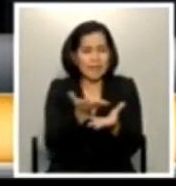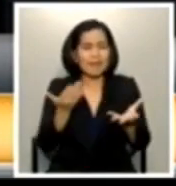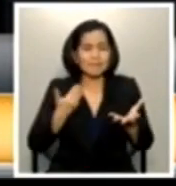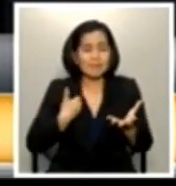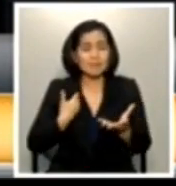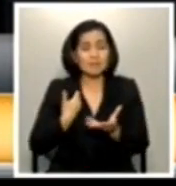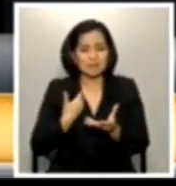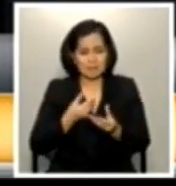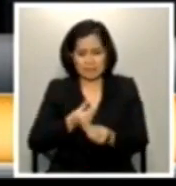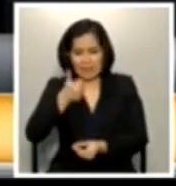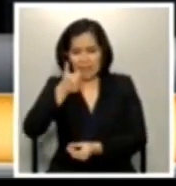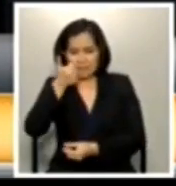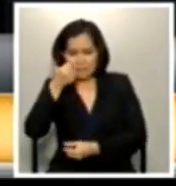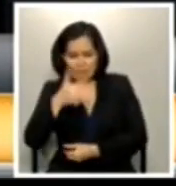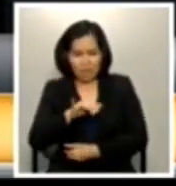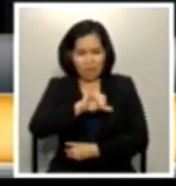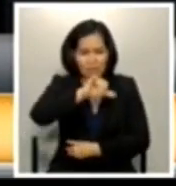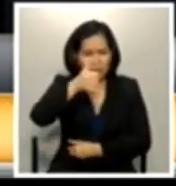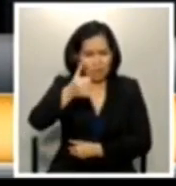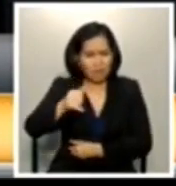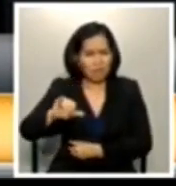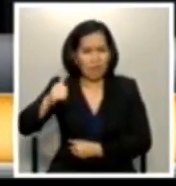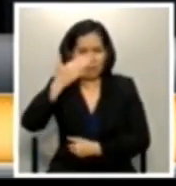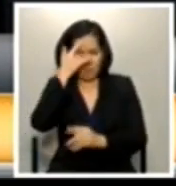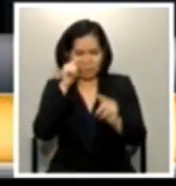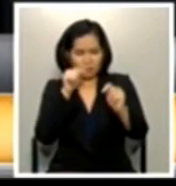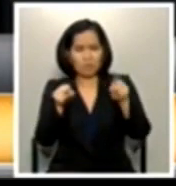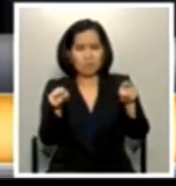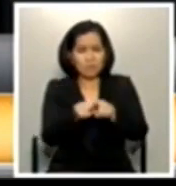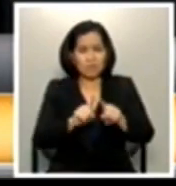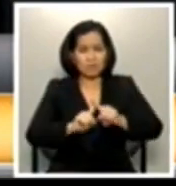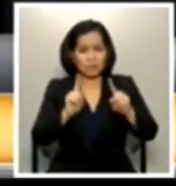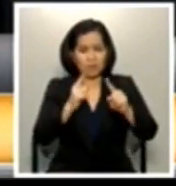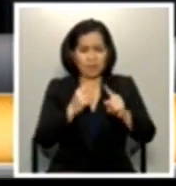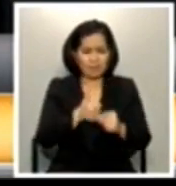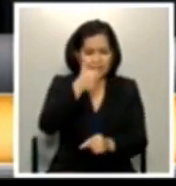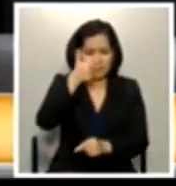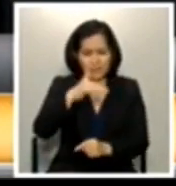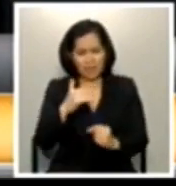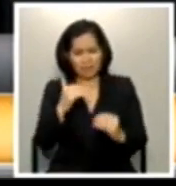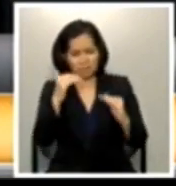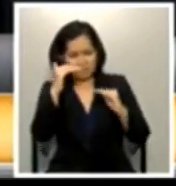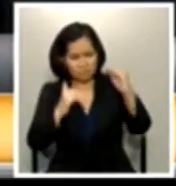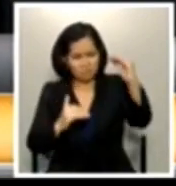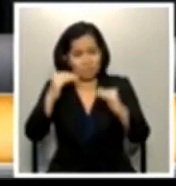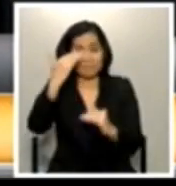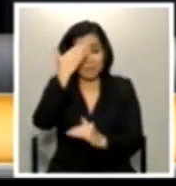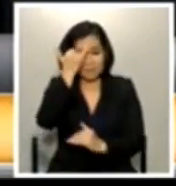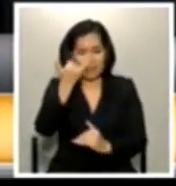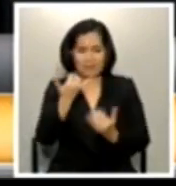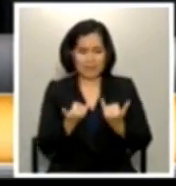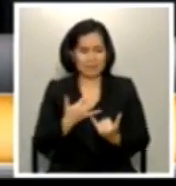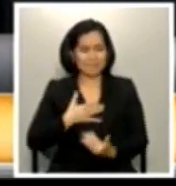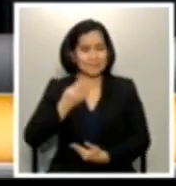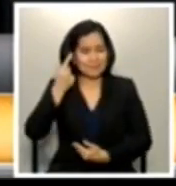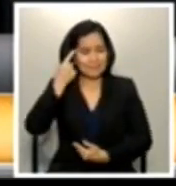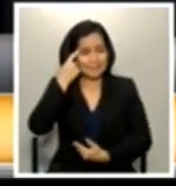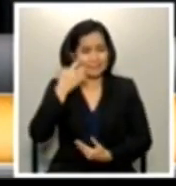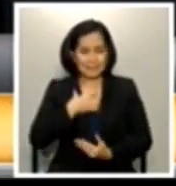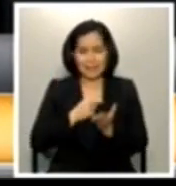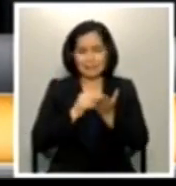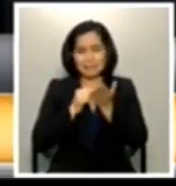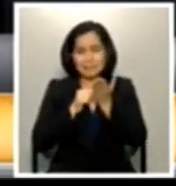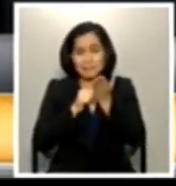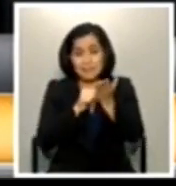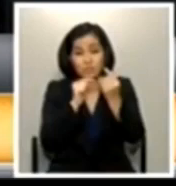ได้รับแจกบางหมู่บ้านไม่ได้รับแจกทั้งๆที่อยู่ในตำบลเดียวกันผมนะครับมีความคิดที่อยากจะเสนอท่านประธานครับผ่านไปถึงส